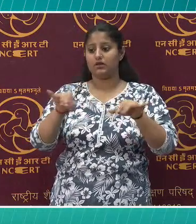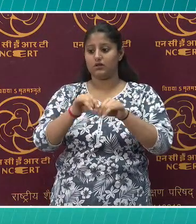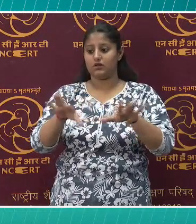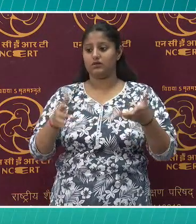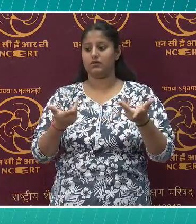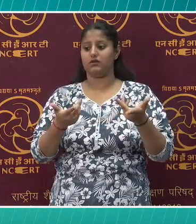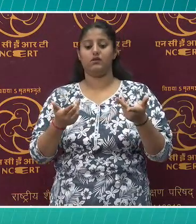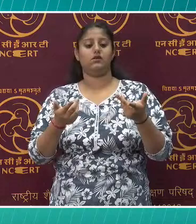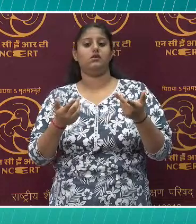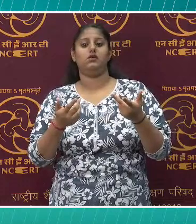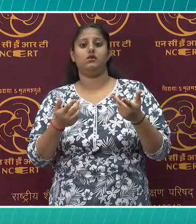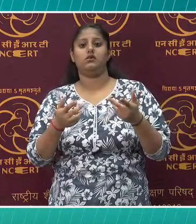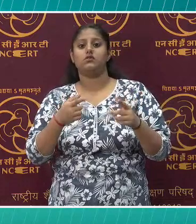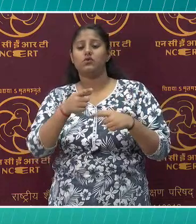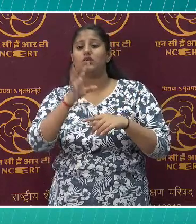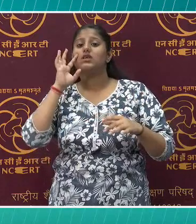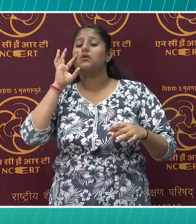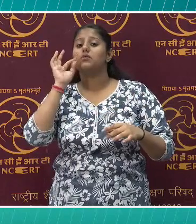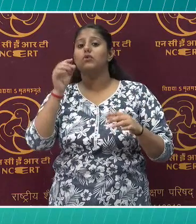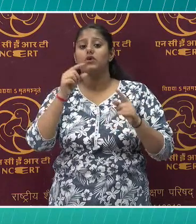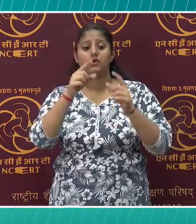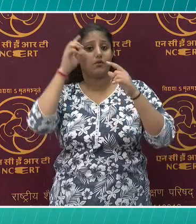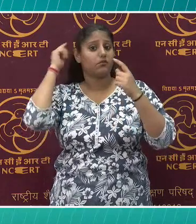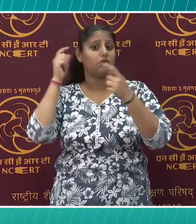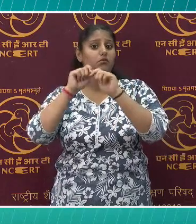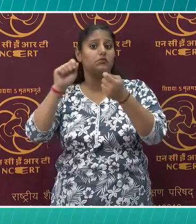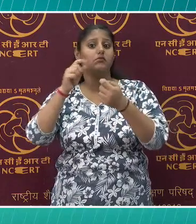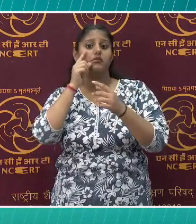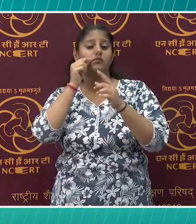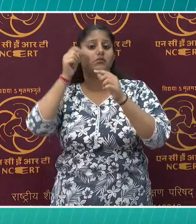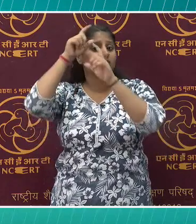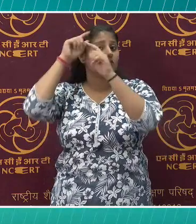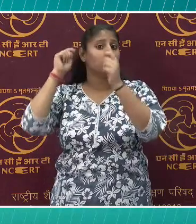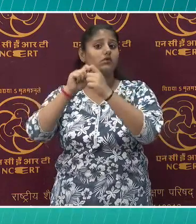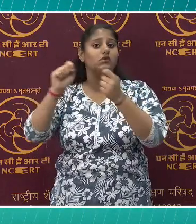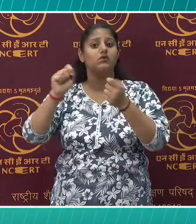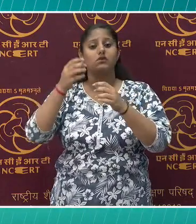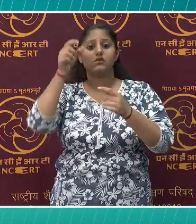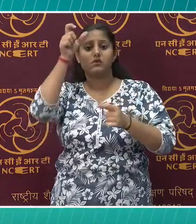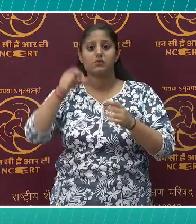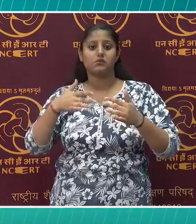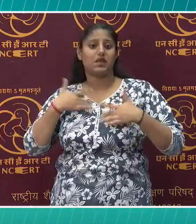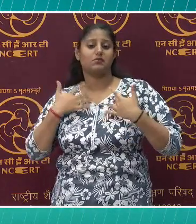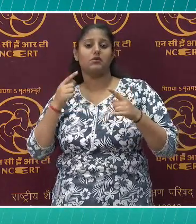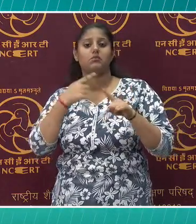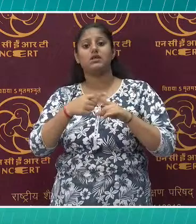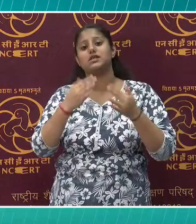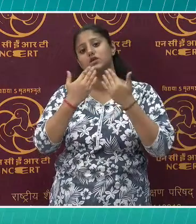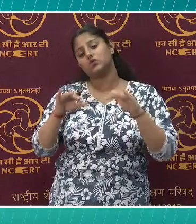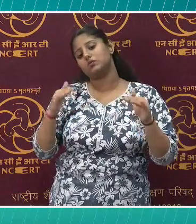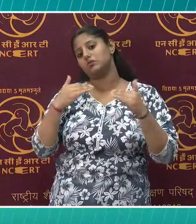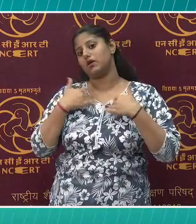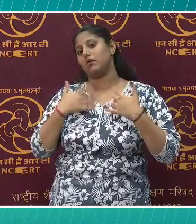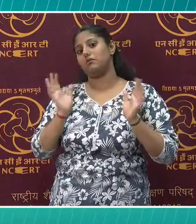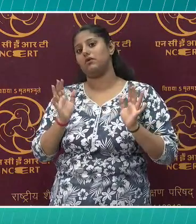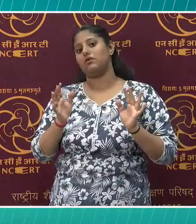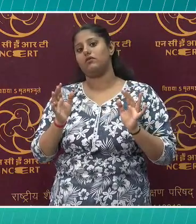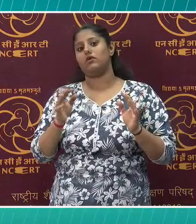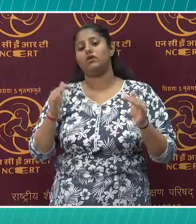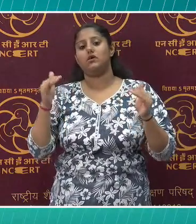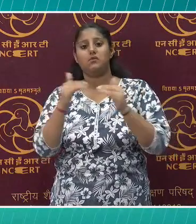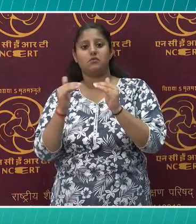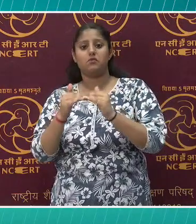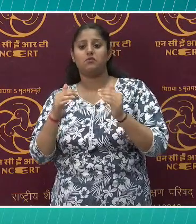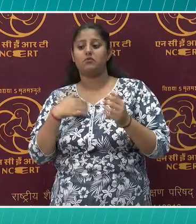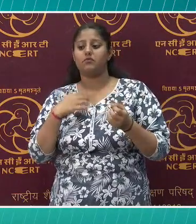that वो एक किसान को भी खुशी होती है और एक बच्चे को आप दिखाएंगे वो भी खुशी होती है. So making natural colors,